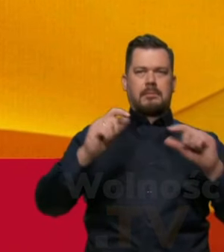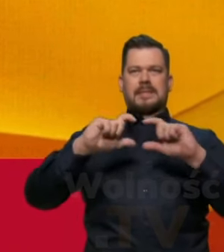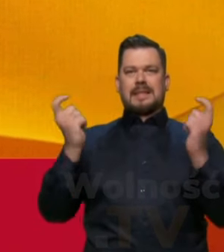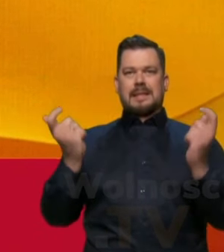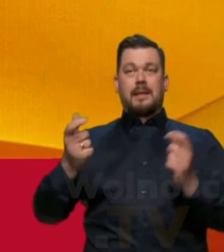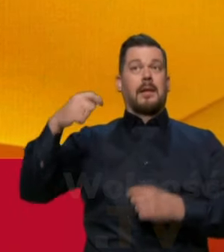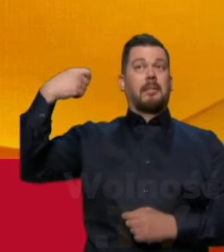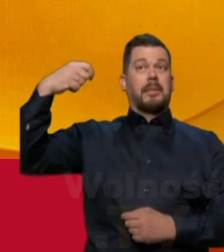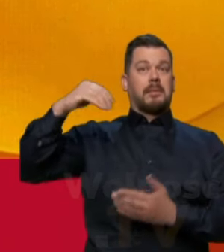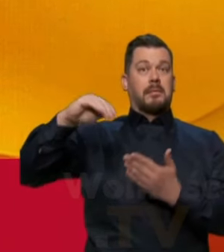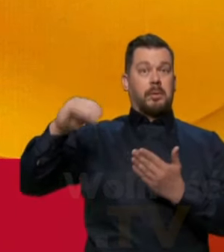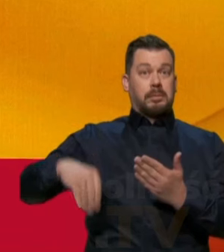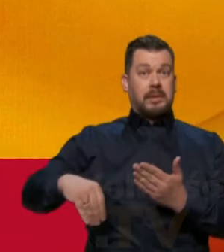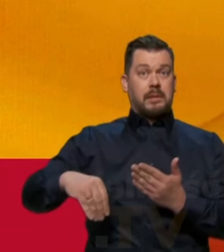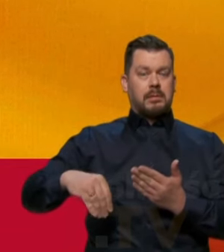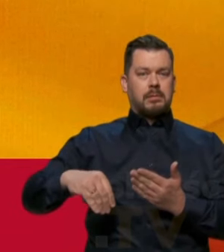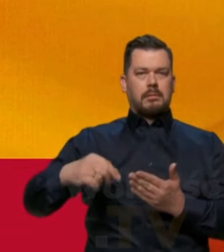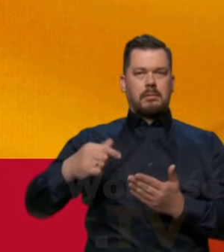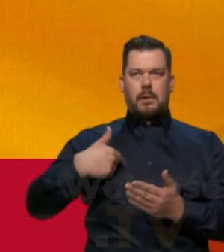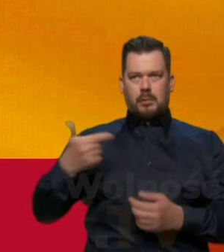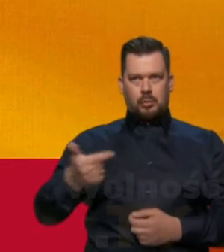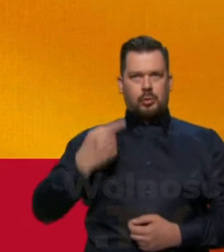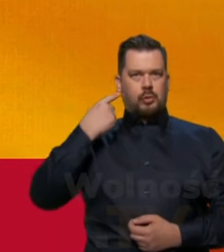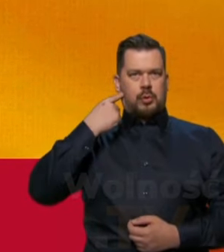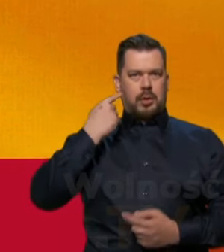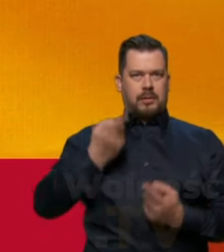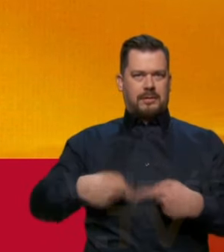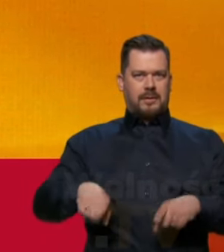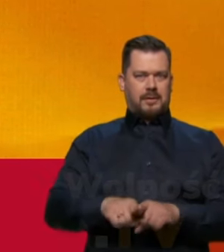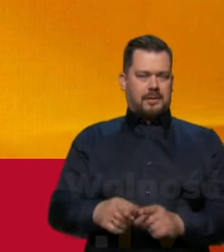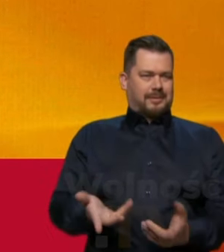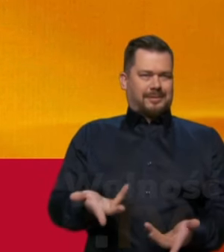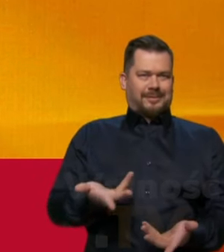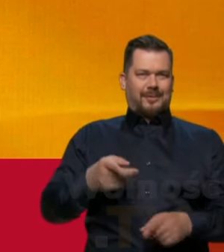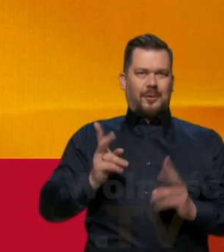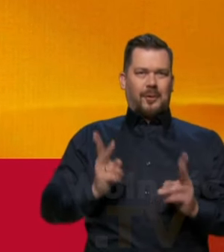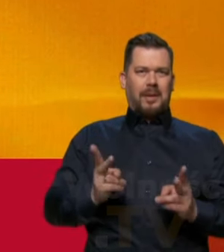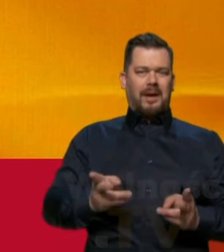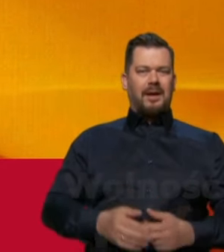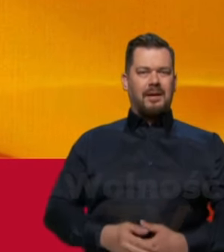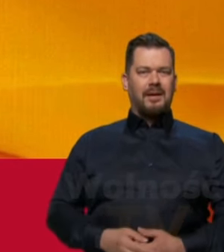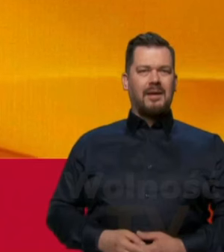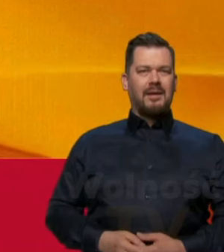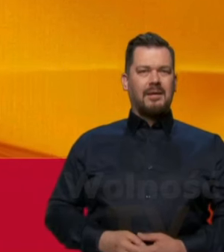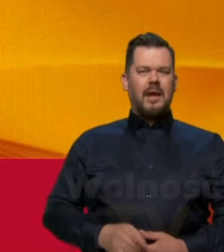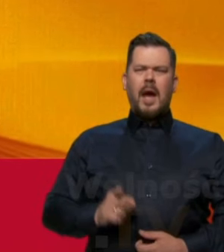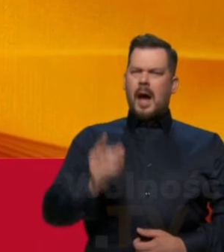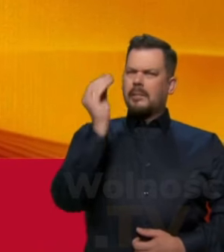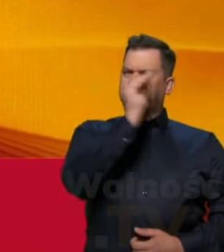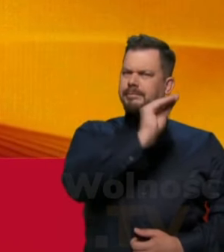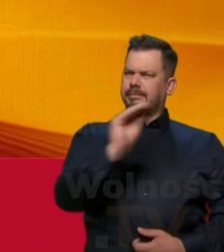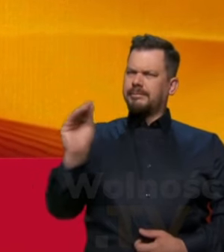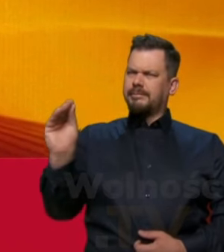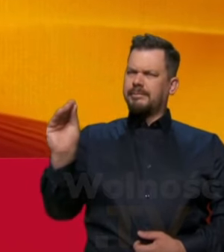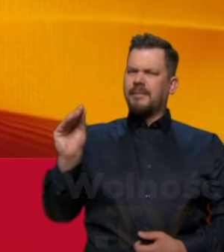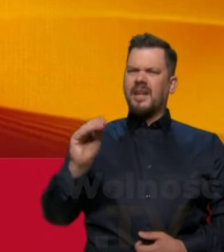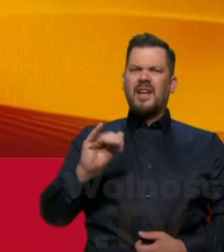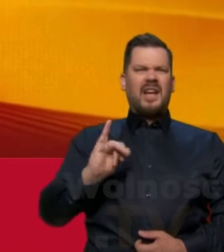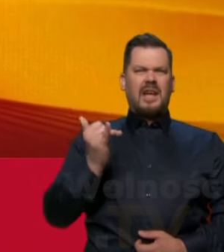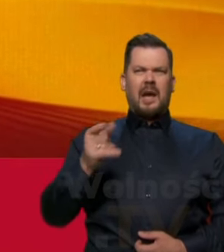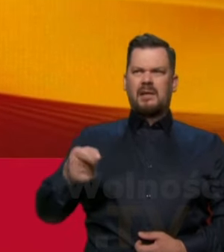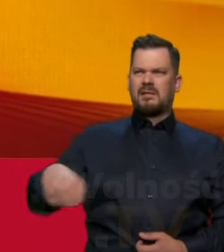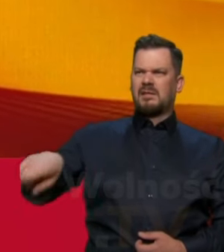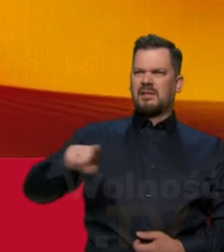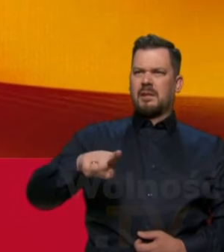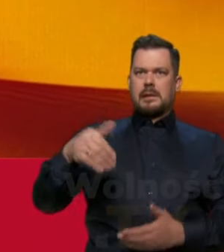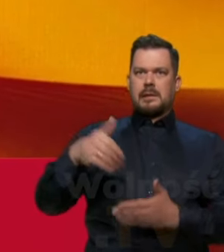podpisane przez prezydenta przeze mnie byłoby wykonywane i to jest oczywiste. Jednocześnie chciałbym zwrócić Państwa uwagę, jak moi konkurenci